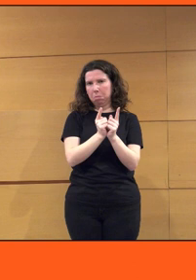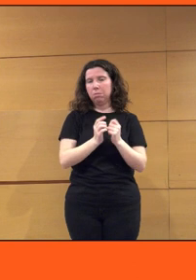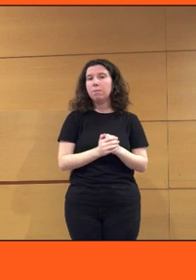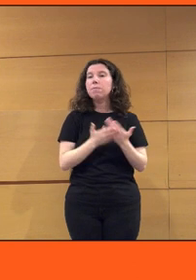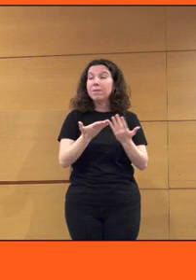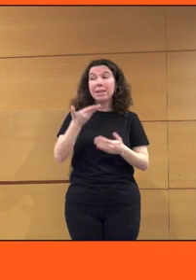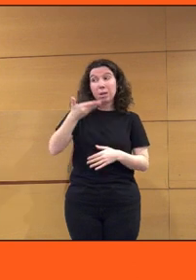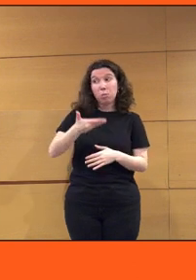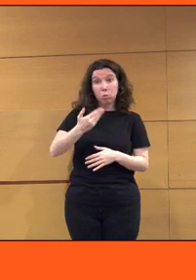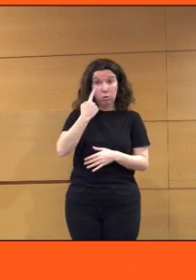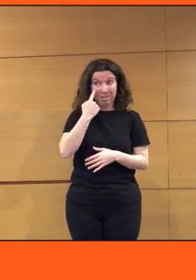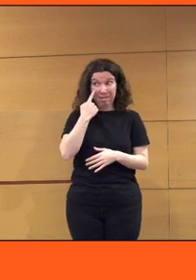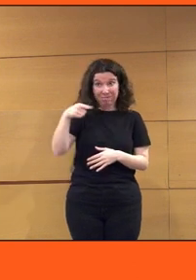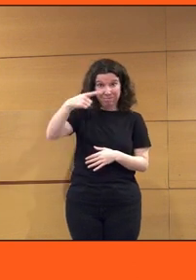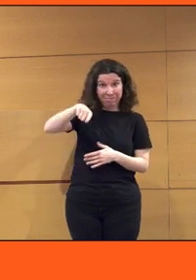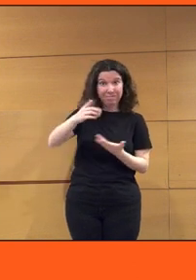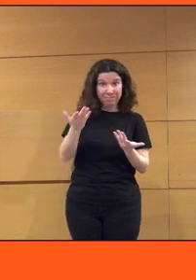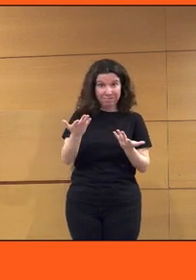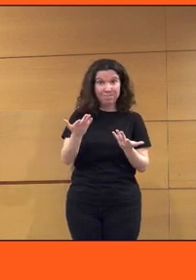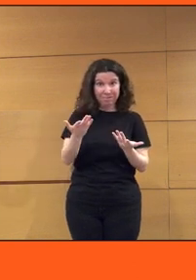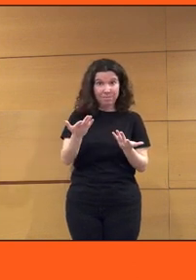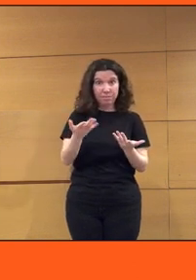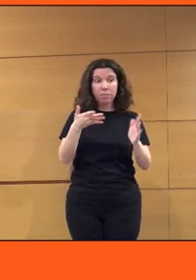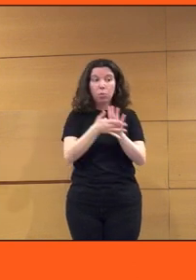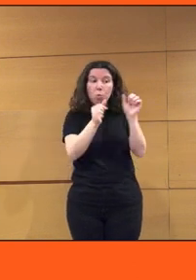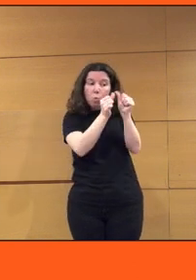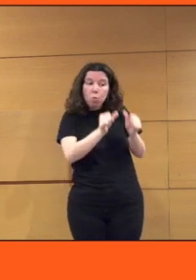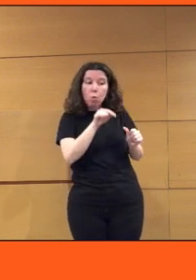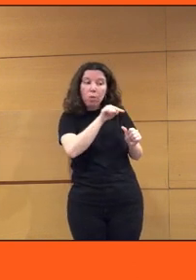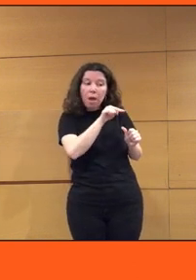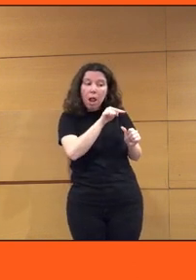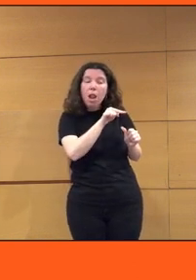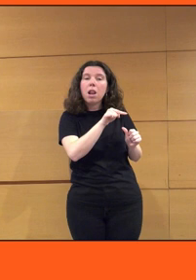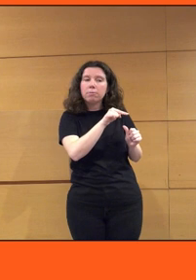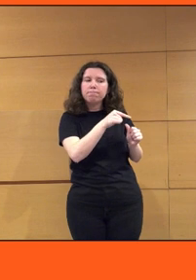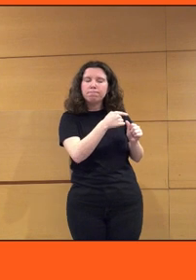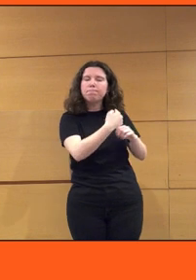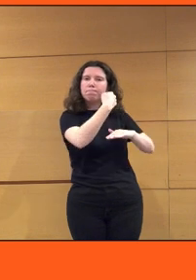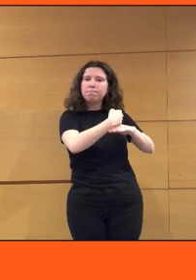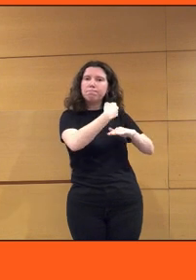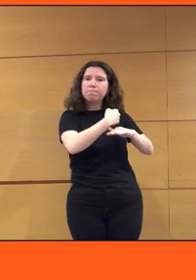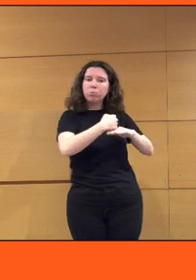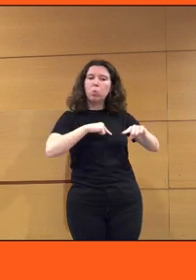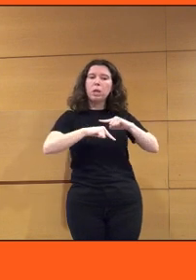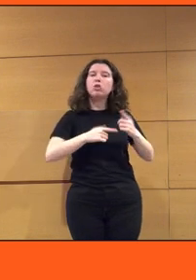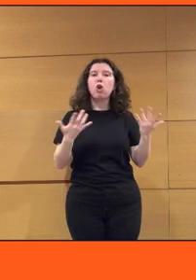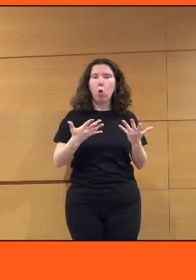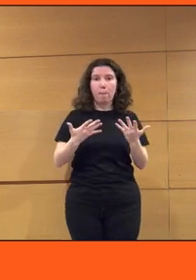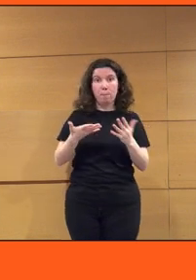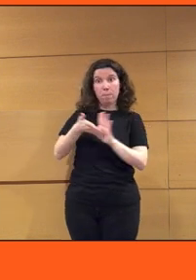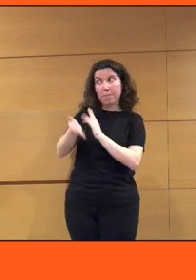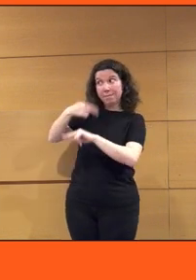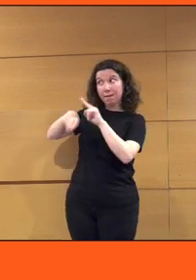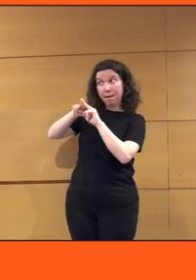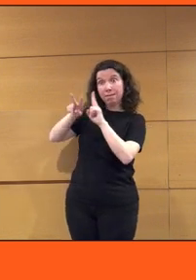que el conegueu perquè ens estableix una mica el model organitzatiu que garanteix que a nivell de la Generalitat facilitem el compliment